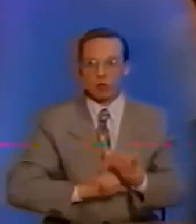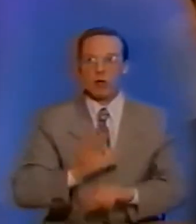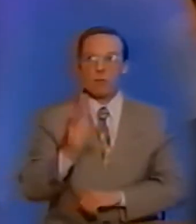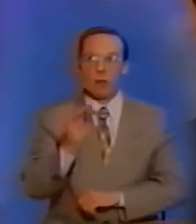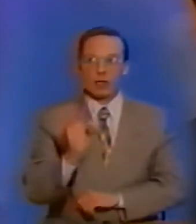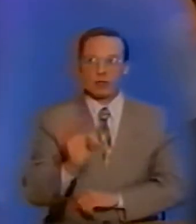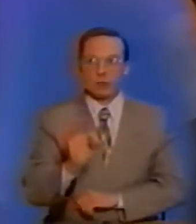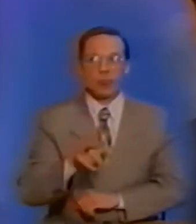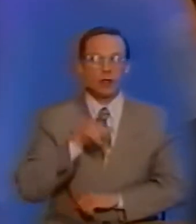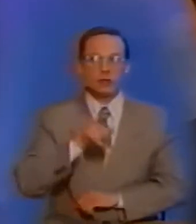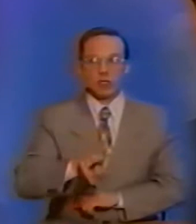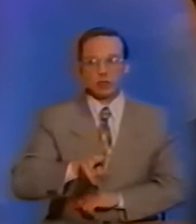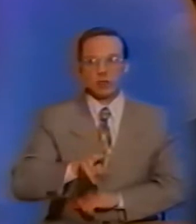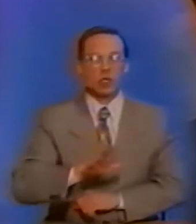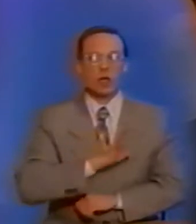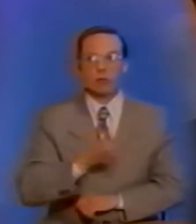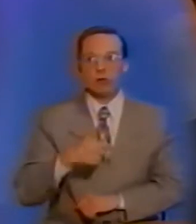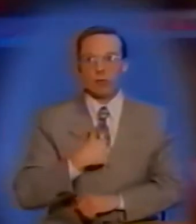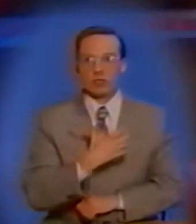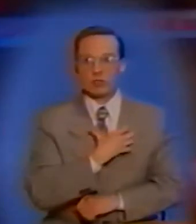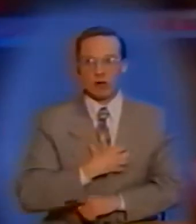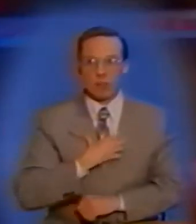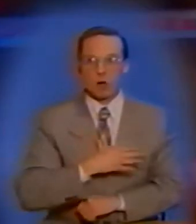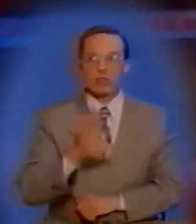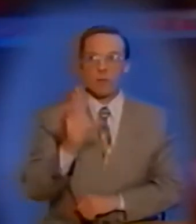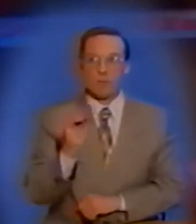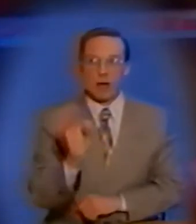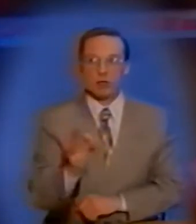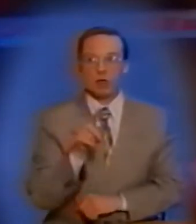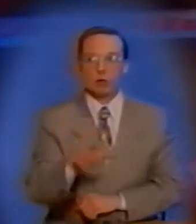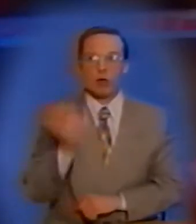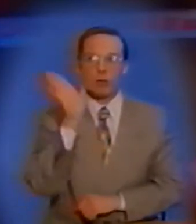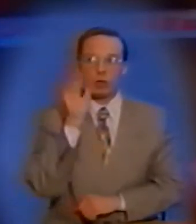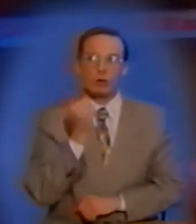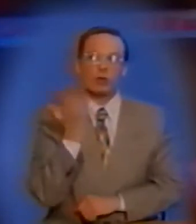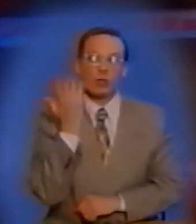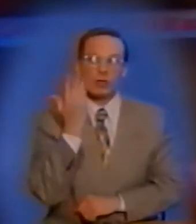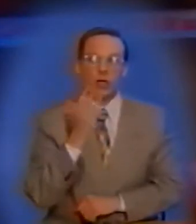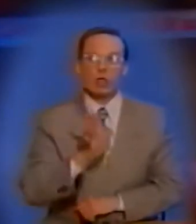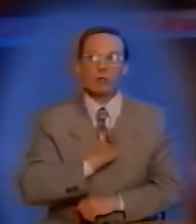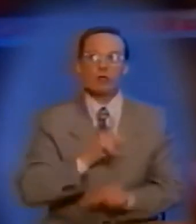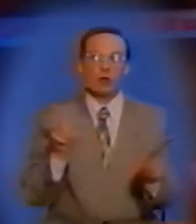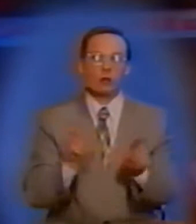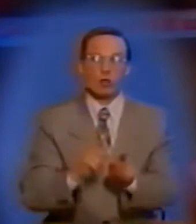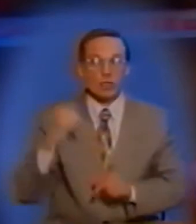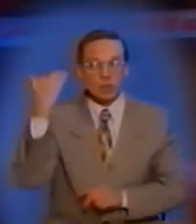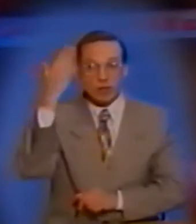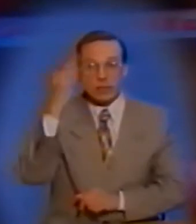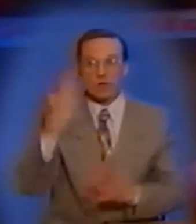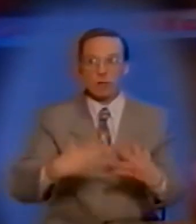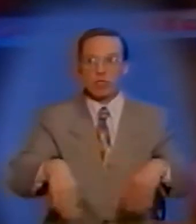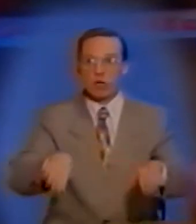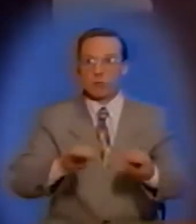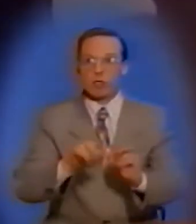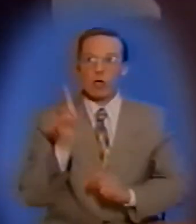Bet tas nebuvo man svarbiausia, bet tuo metu, kad aš buvo toks įsivaizdavimas šeimoje,